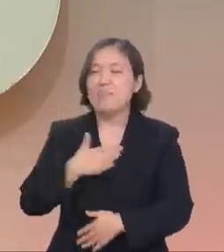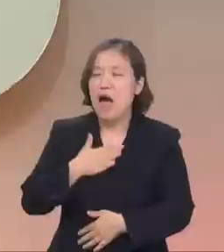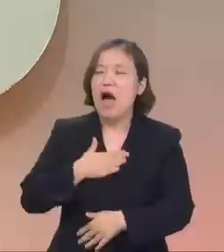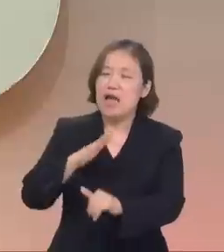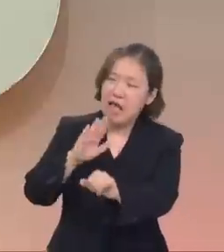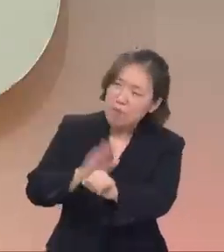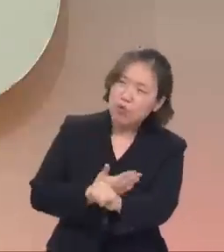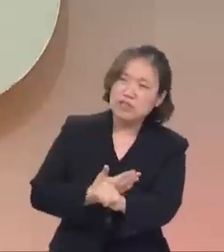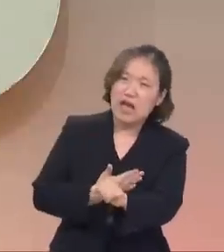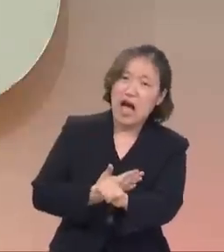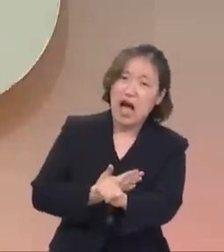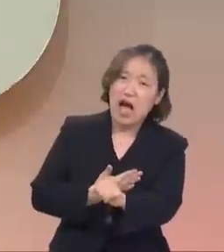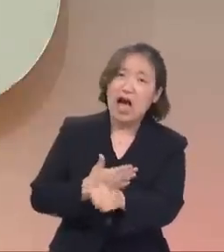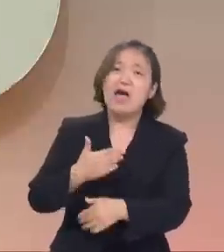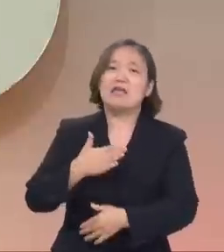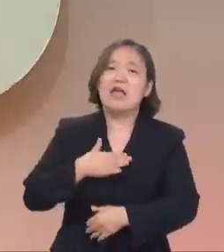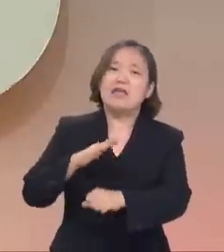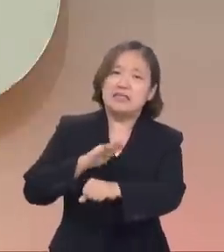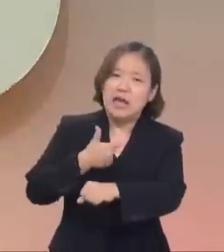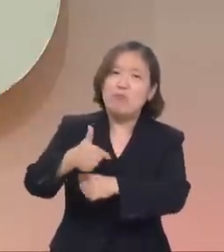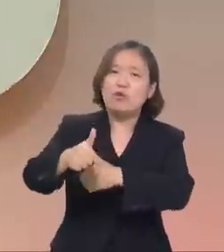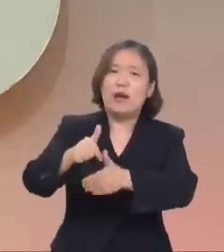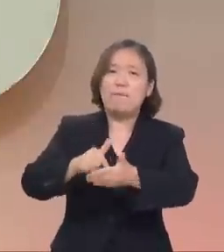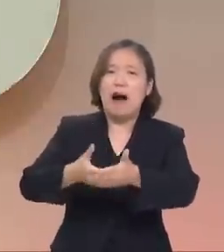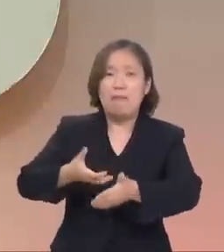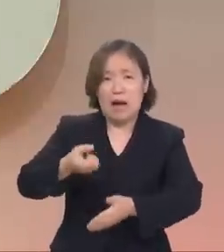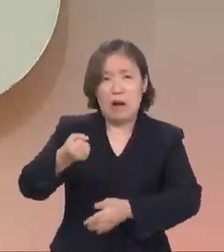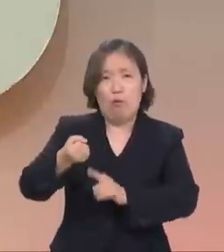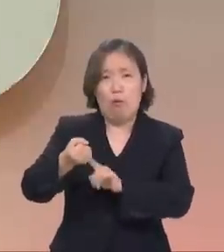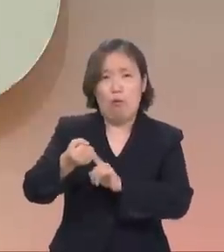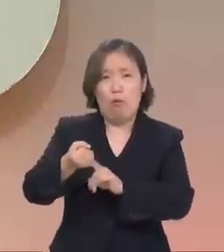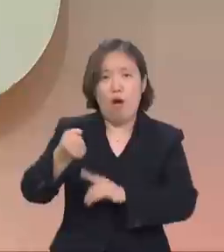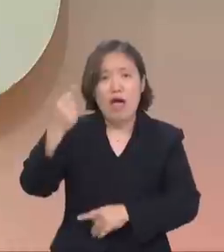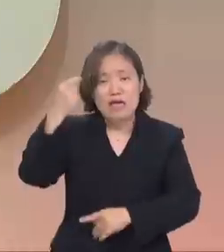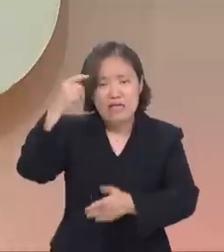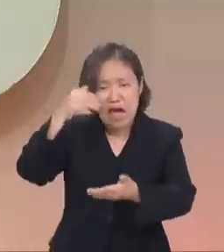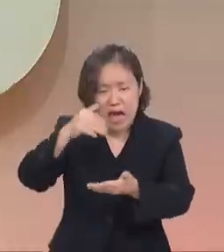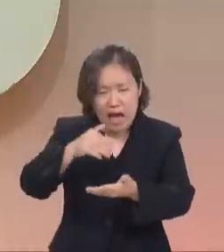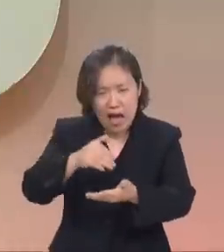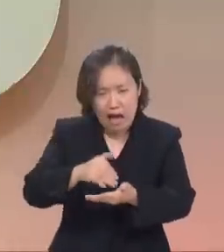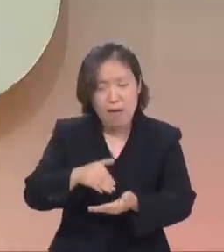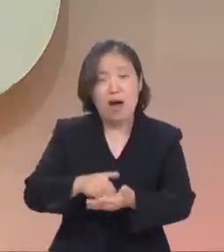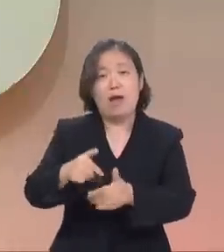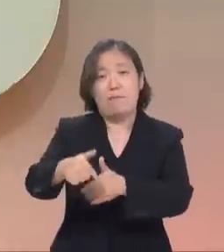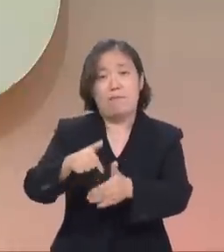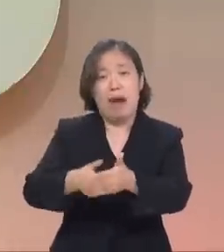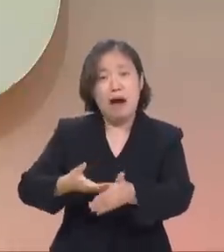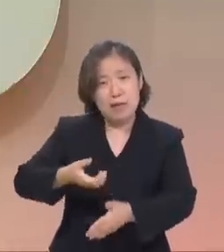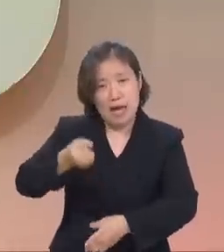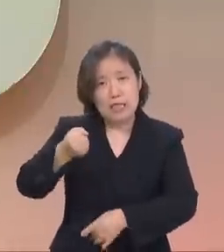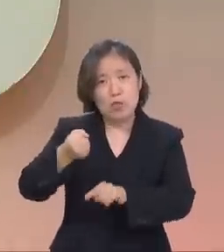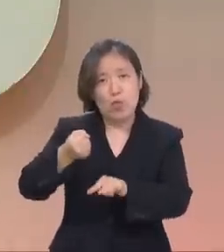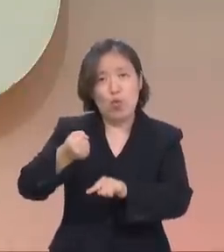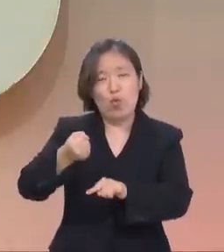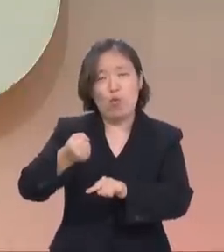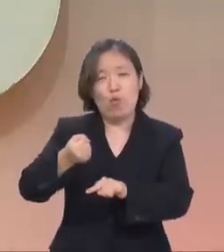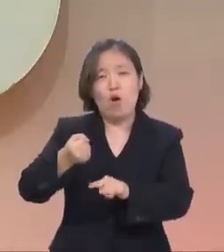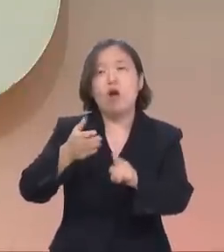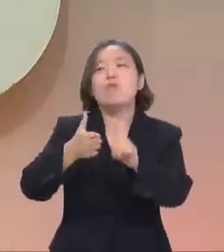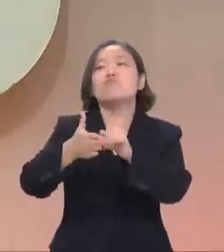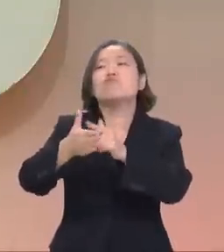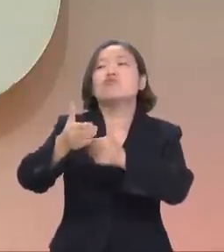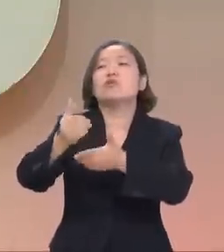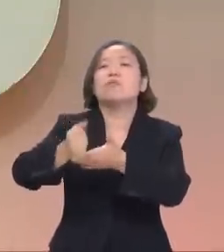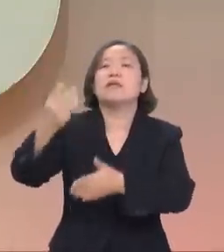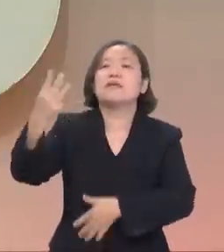마음으로 지극히 참회하는 마음으로 부처님께 삼천배를 올리고 그